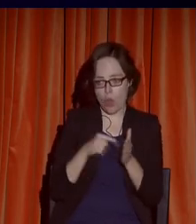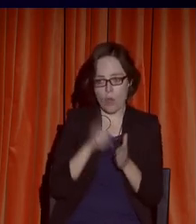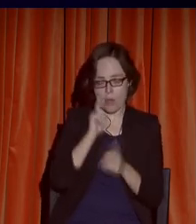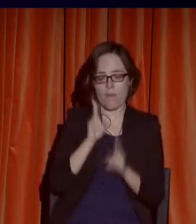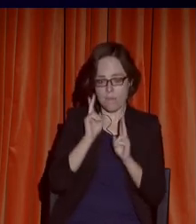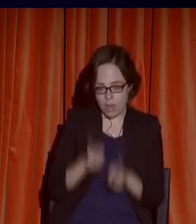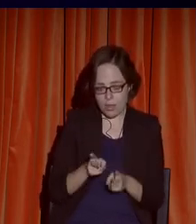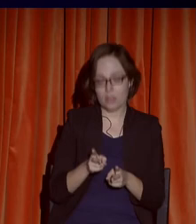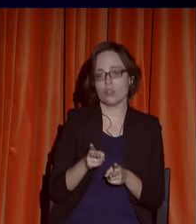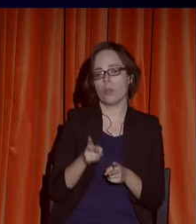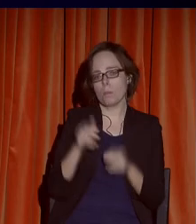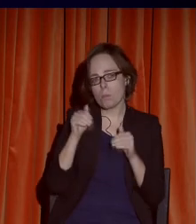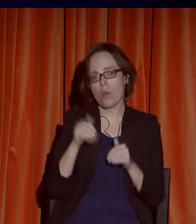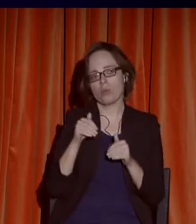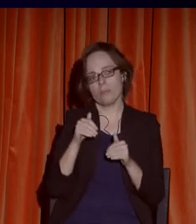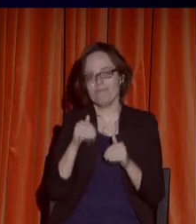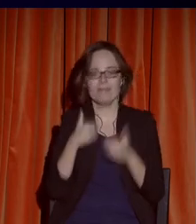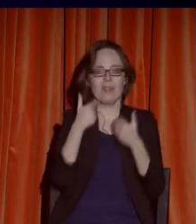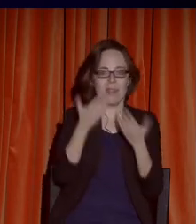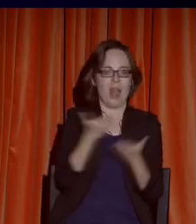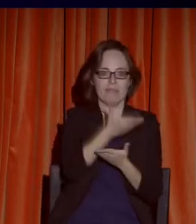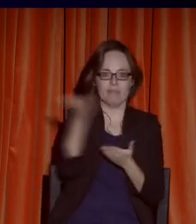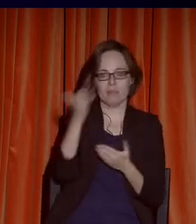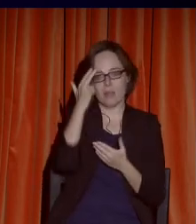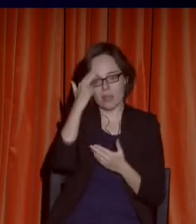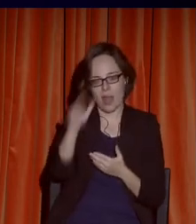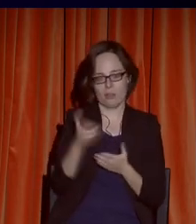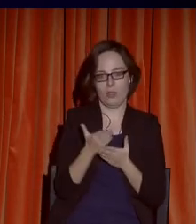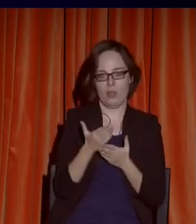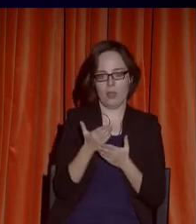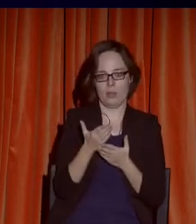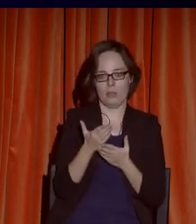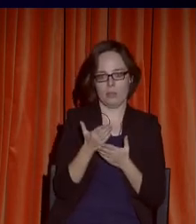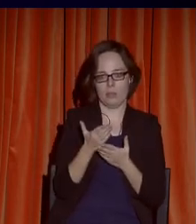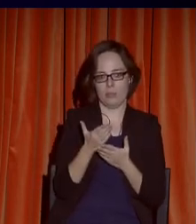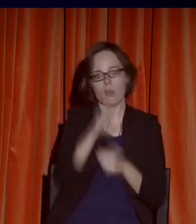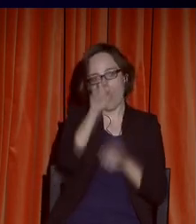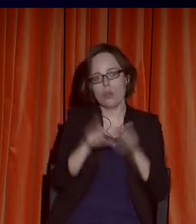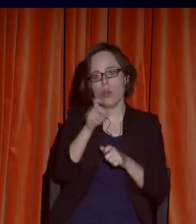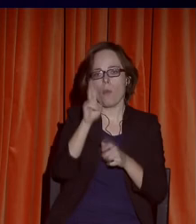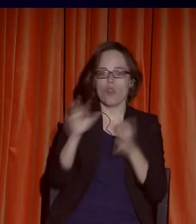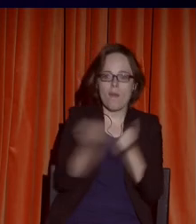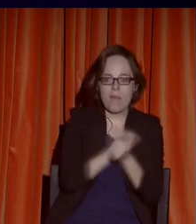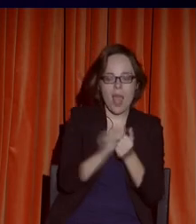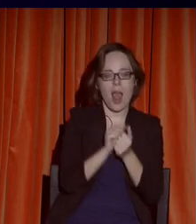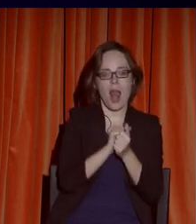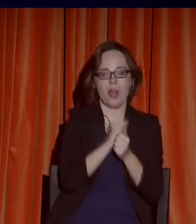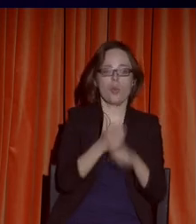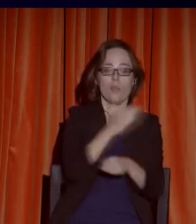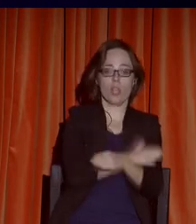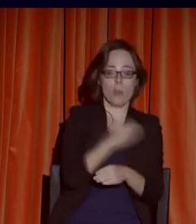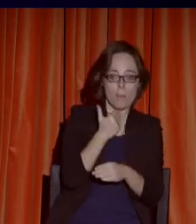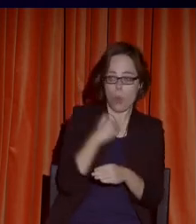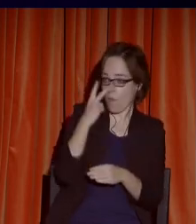może dawać dużo nadziei i wiary tym, którzy walczyli o pewne wartości już